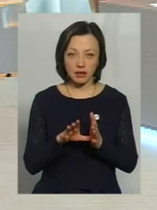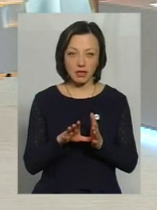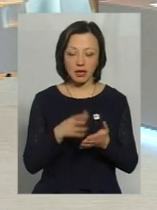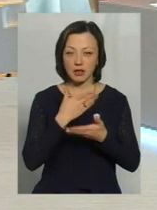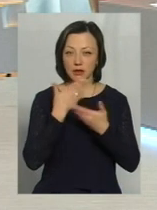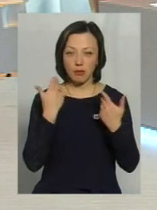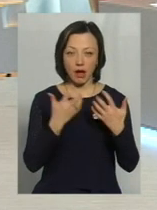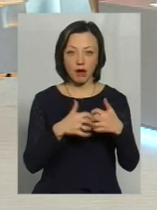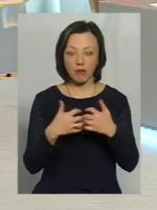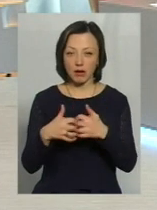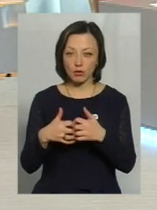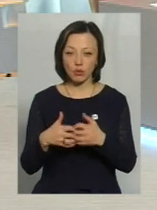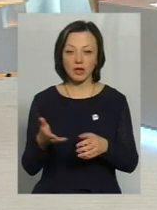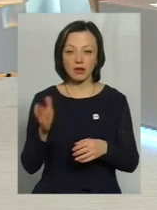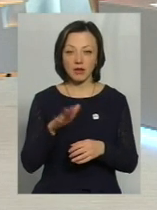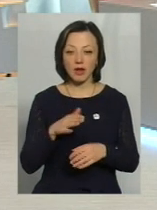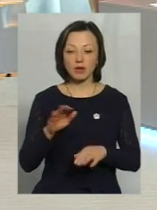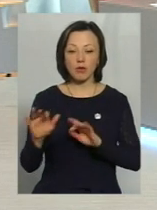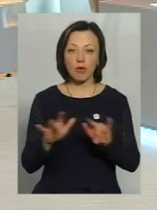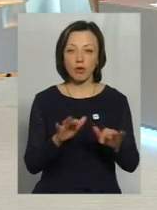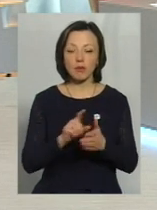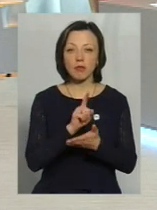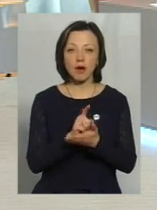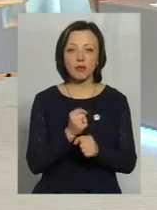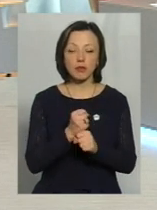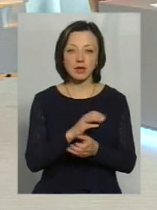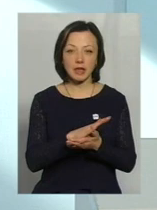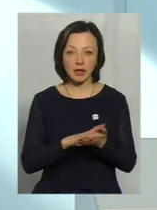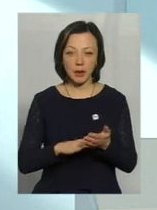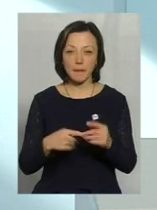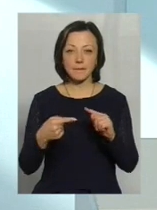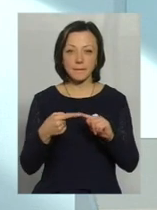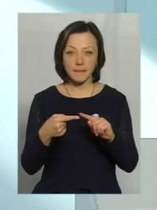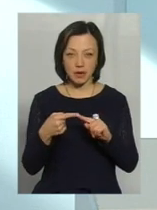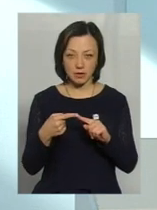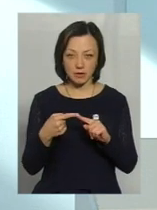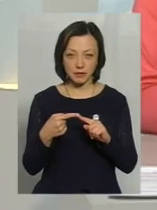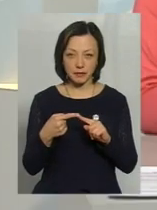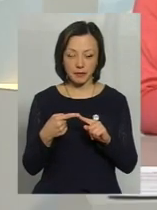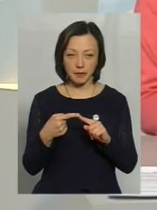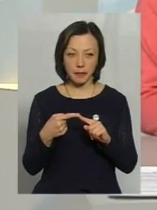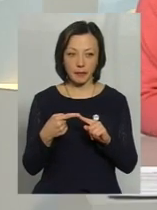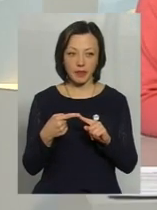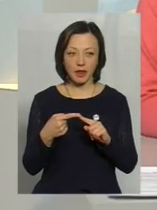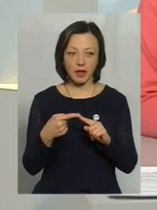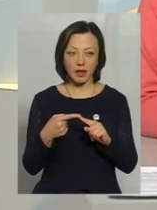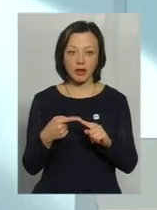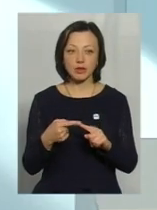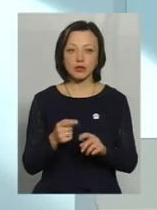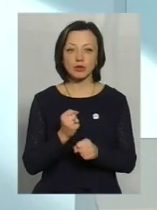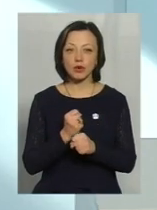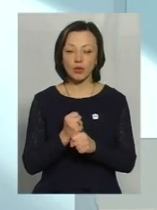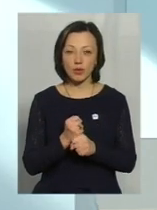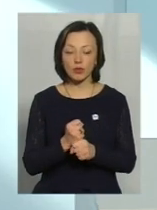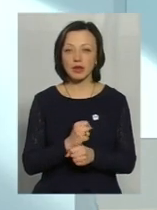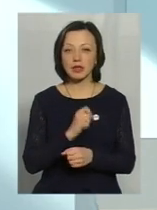немає апаратури. Давайте покроково, що ми маємо робити далі? Значить, як це все ви маєте ладнати? Перше, що ми сьогодні маємо